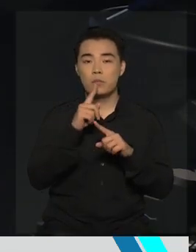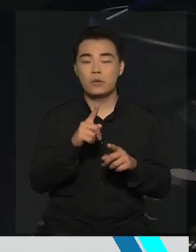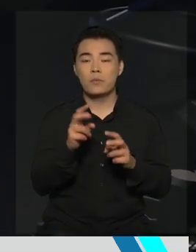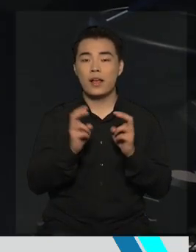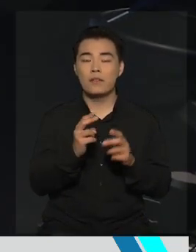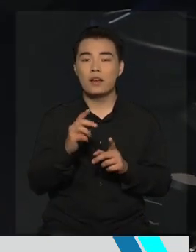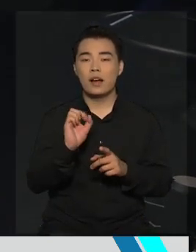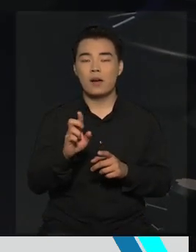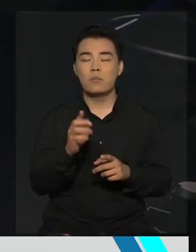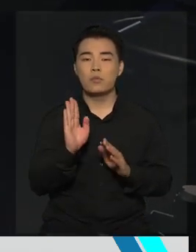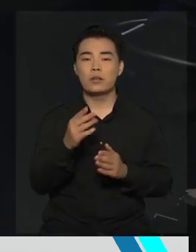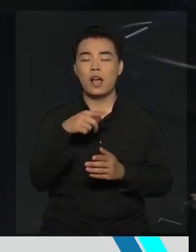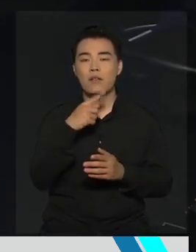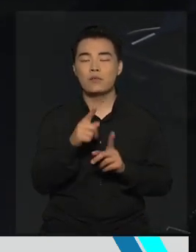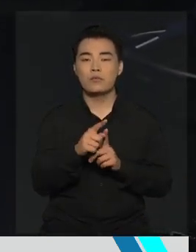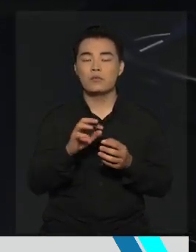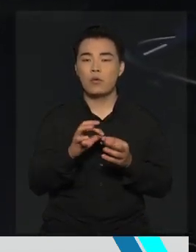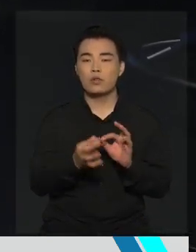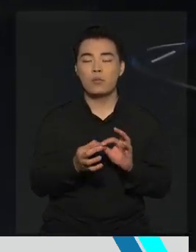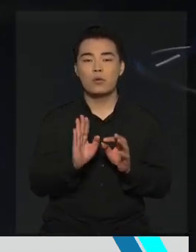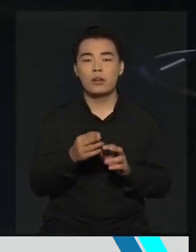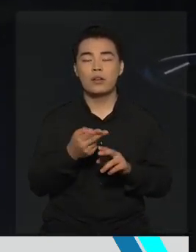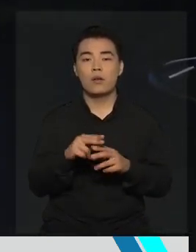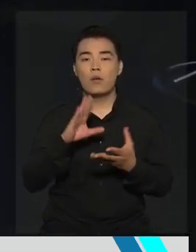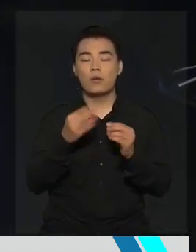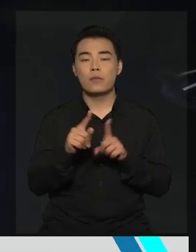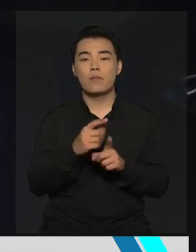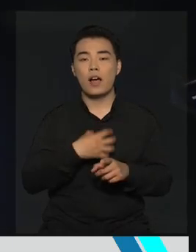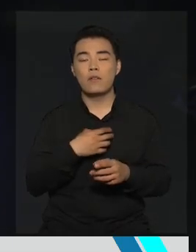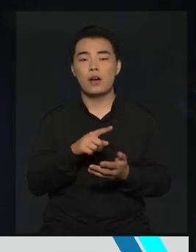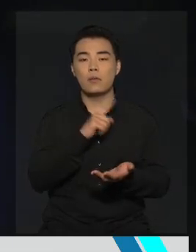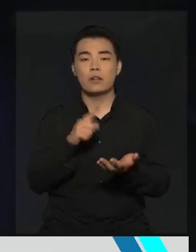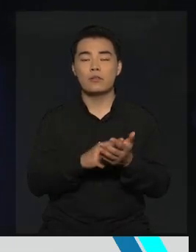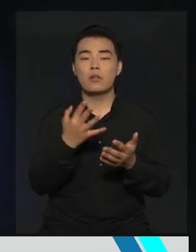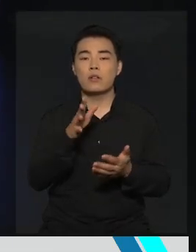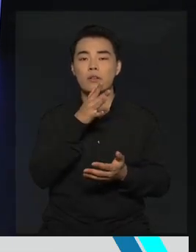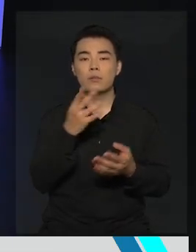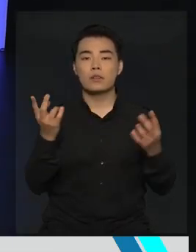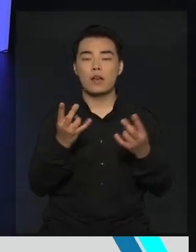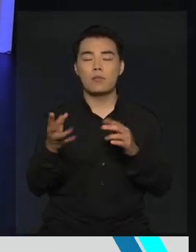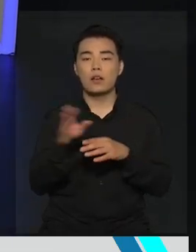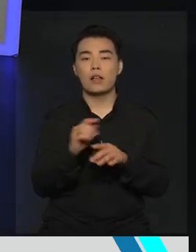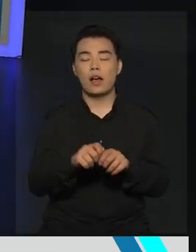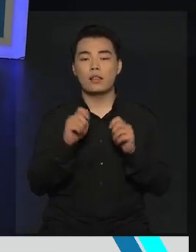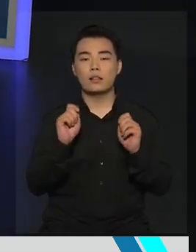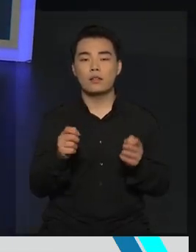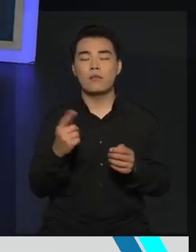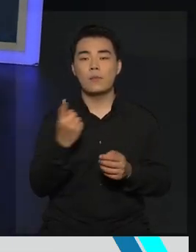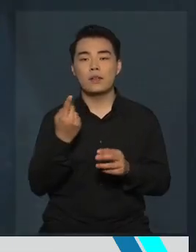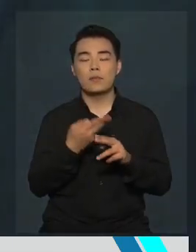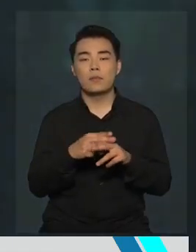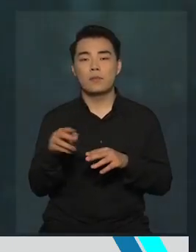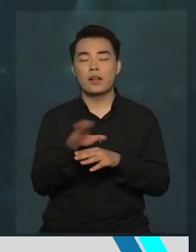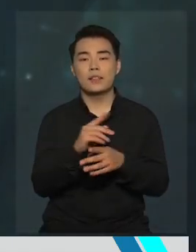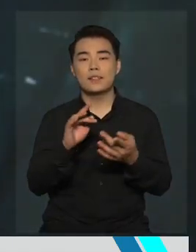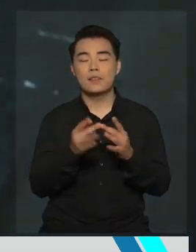хабе говорить будет достаточно сложно. Здесь, наверное, один из ключевых вопросов – сколько понадобится времени, чтобы вот все это осуществить? Во-первых, чтобы